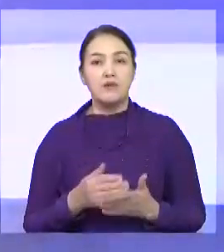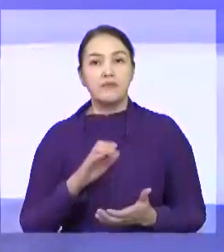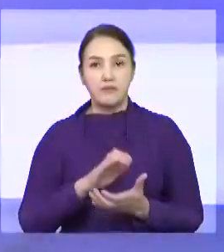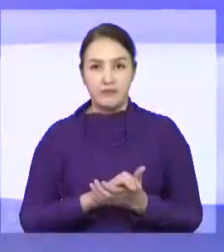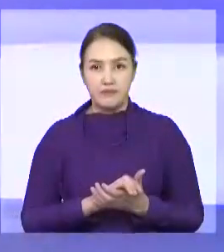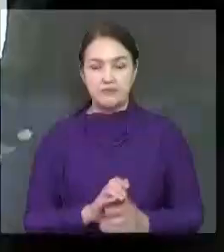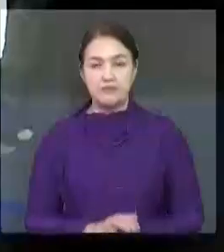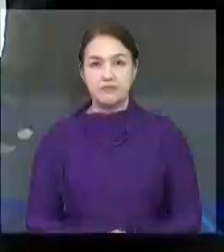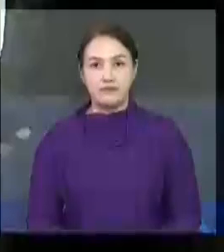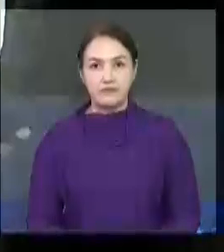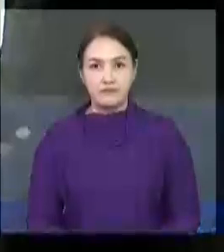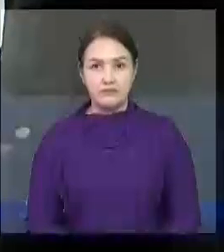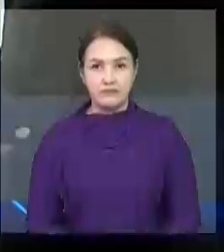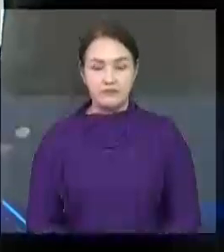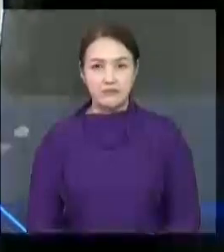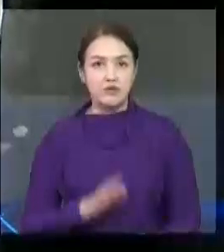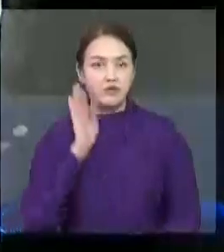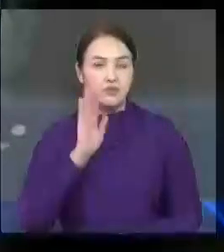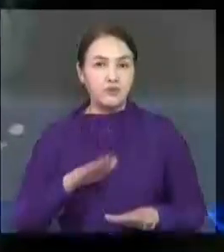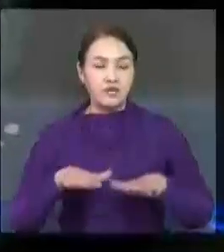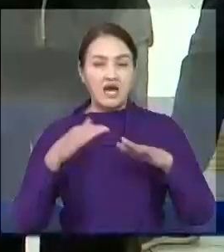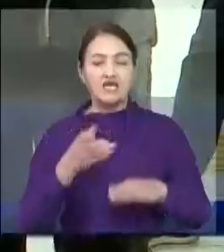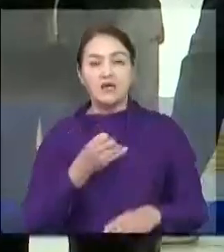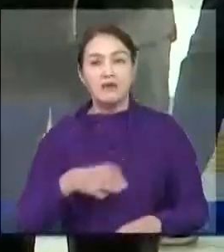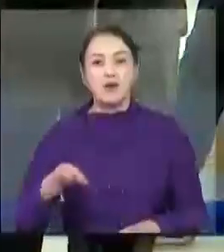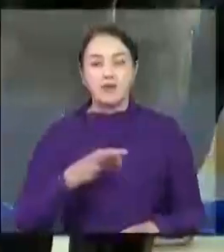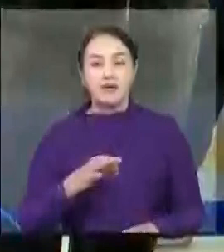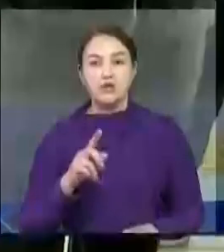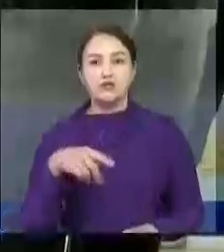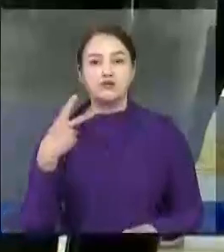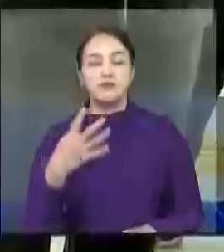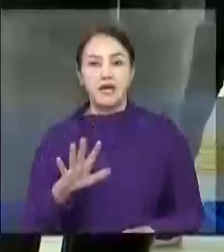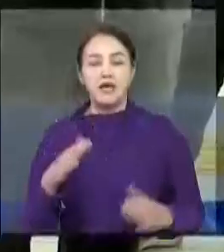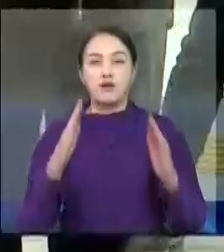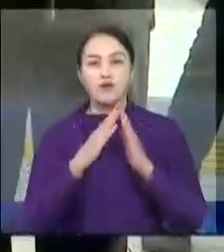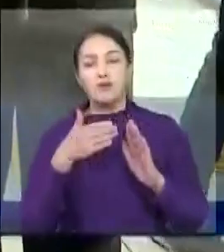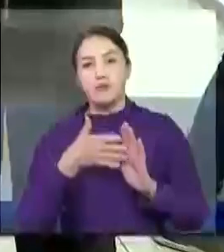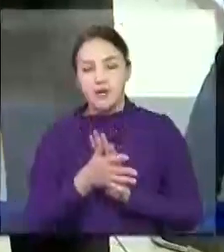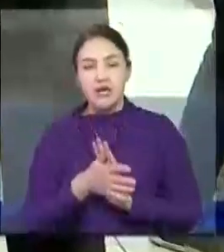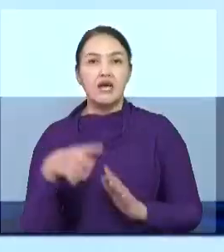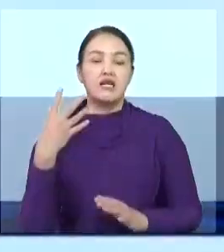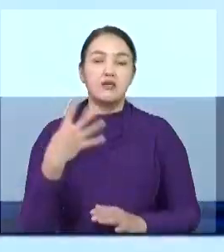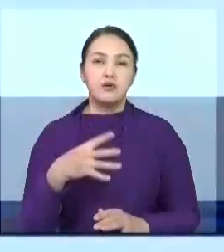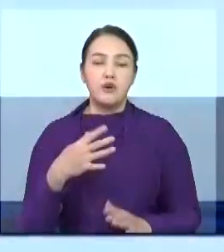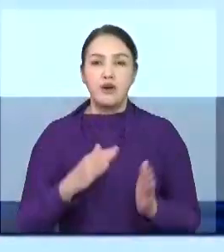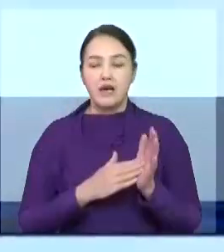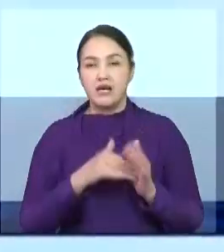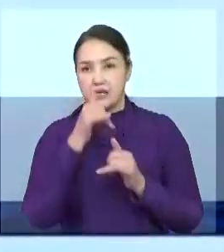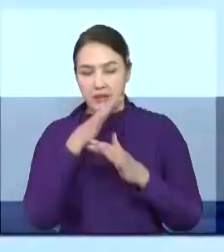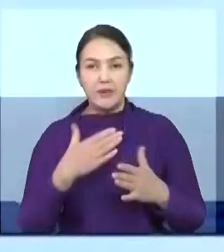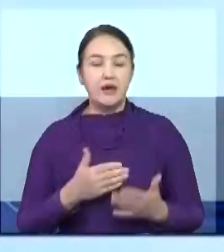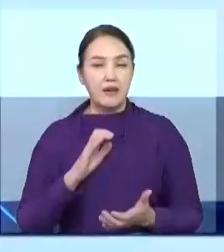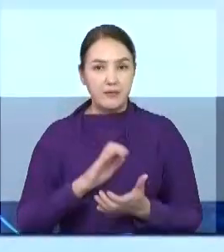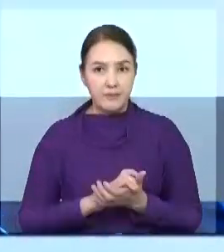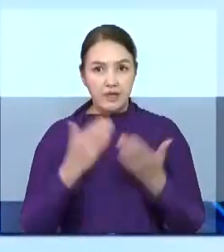танысты. Су тасқыны кезінде Әйтеке би ауданындағы 125 үй бөлінді. Оның 49-ы тұруға жарамсыз деп